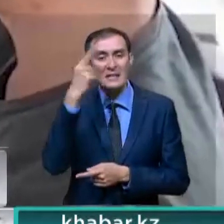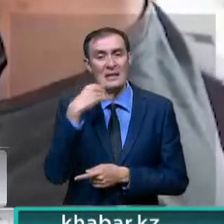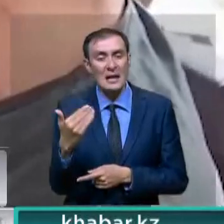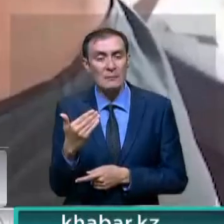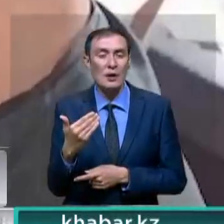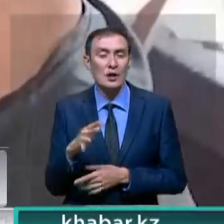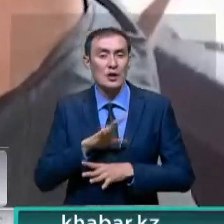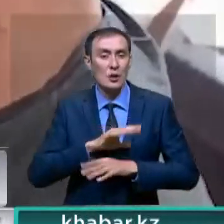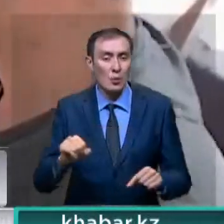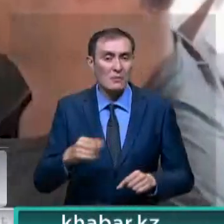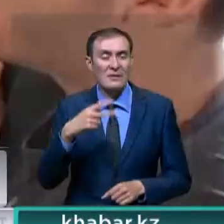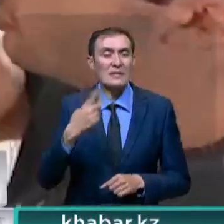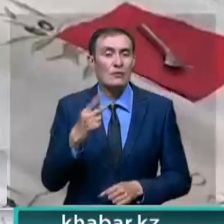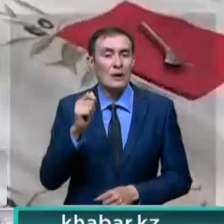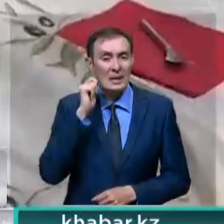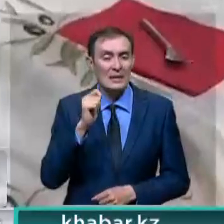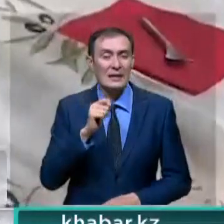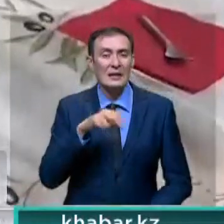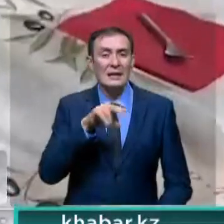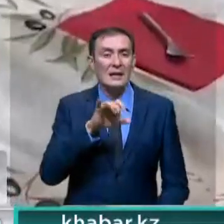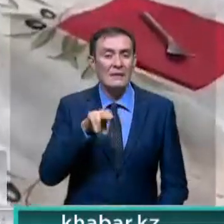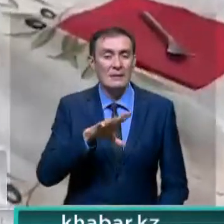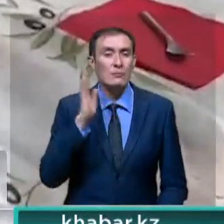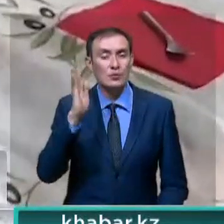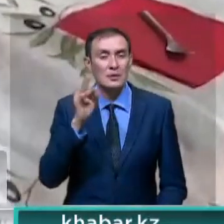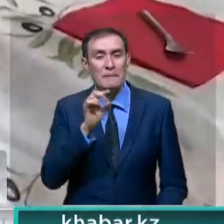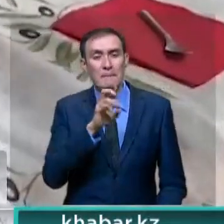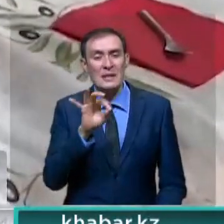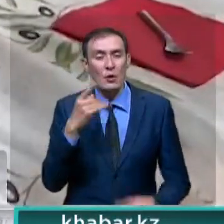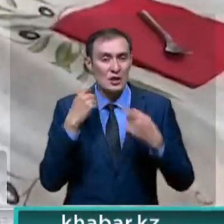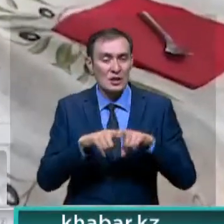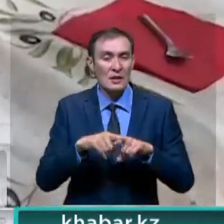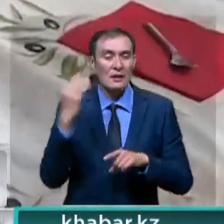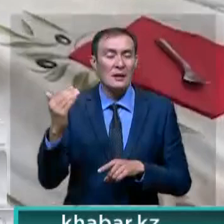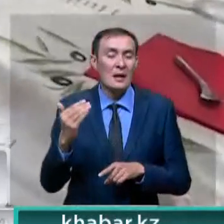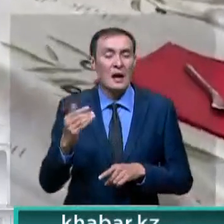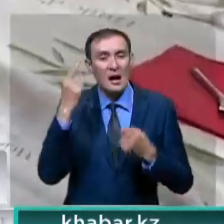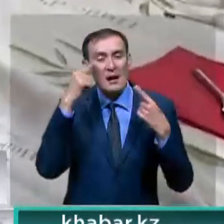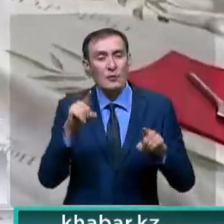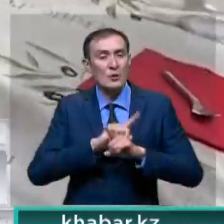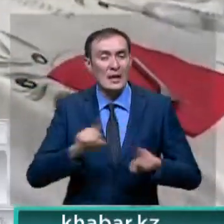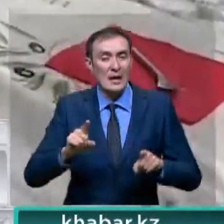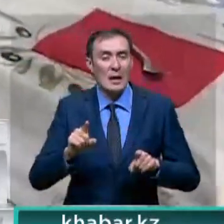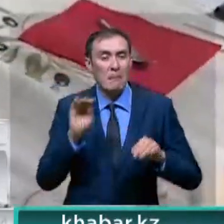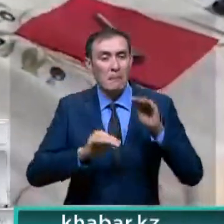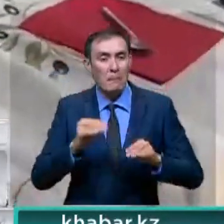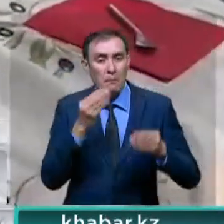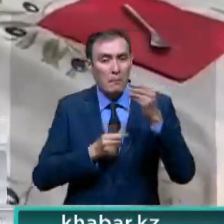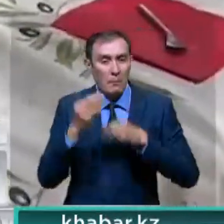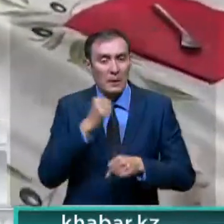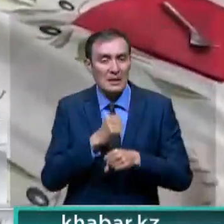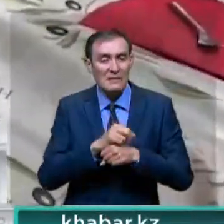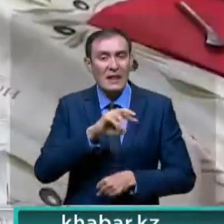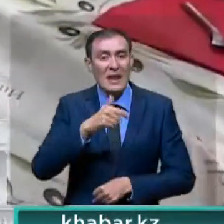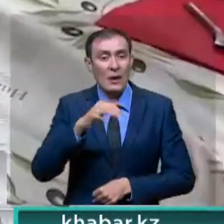персональным супергероем. 22-летний Дэвид Агилар, будущий биоинженер из Андорры, автор уникальных протезов на базе конструкторов